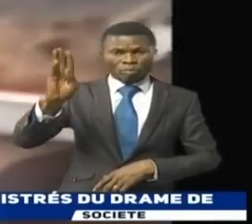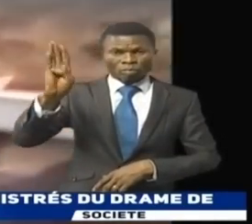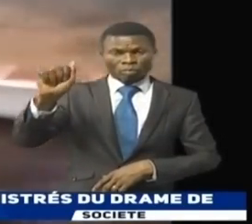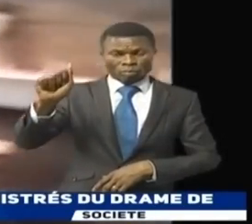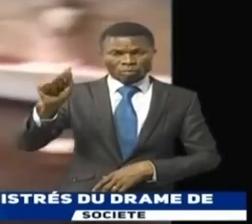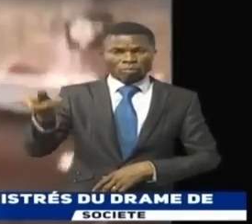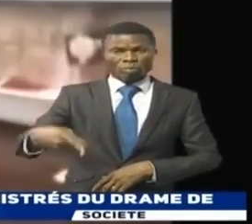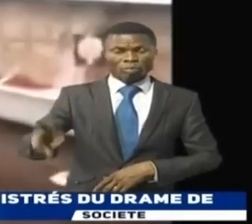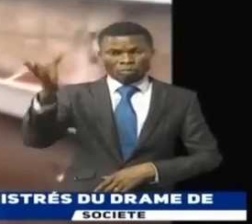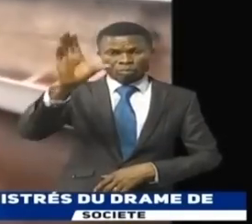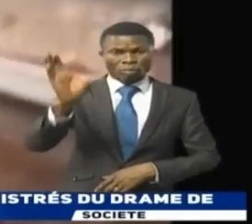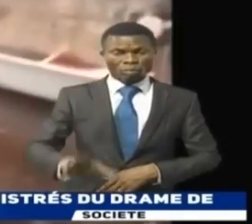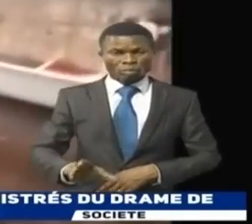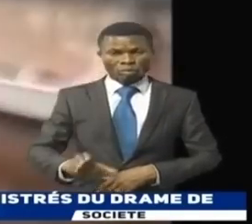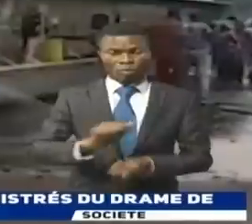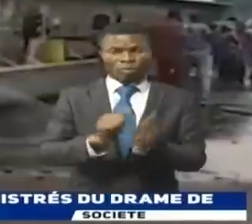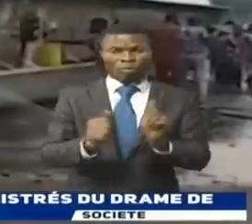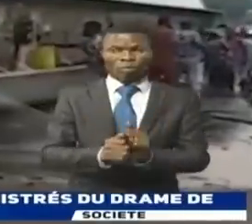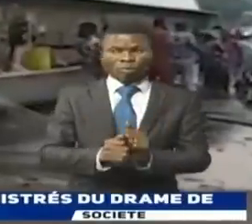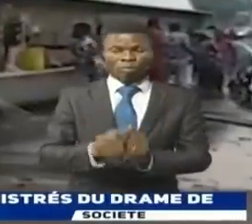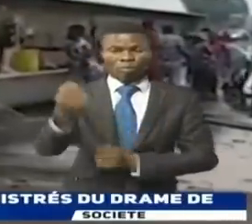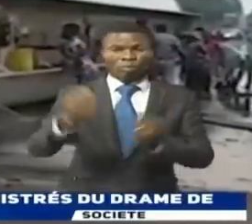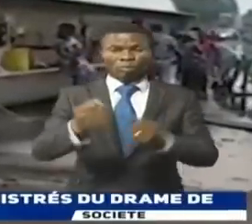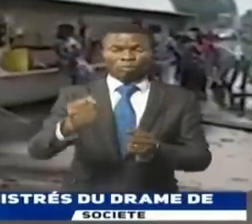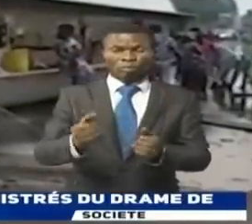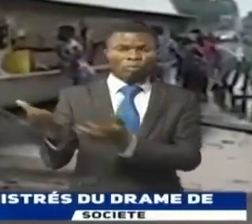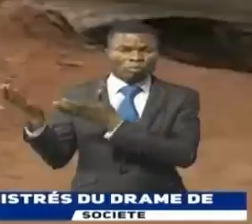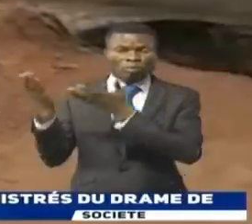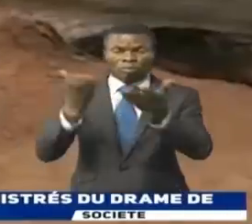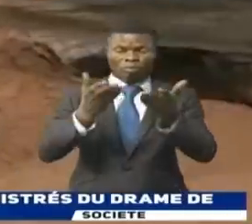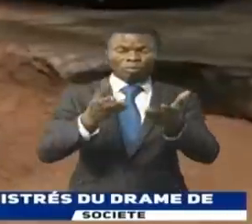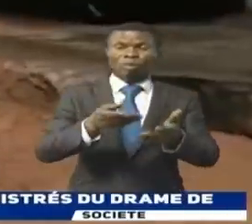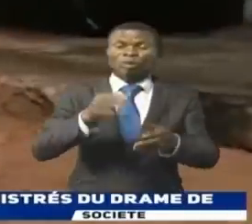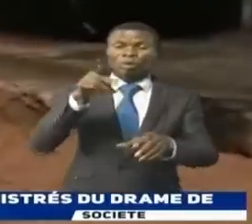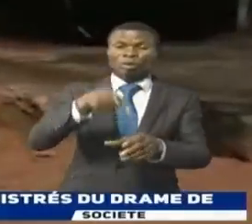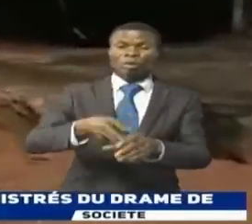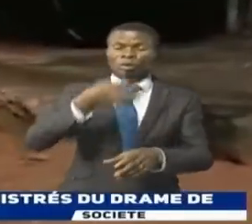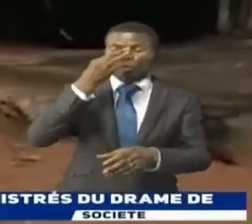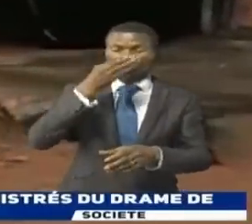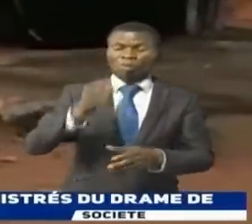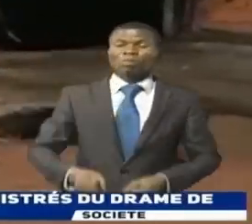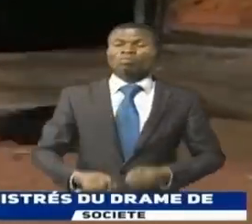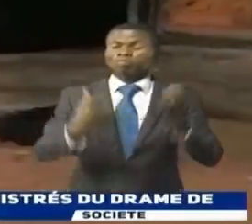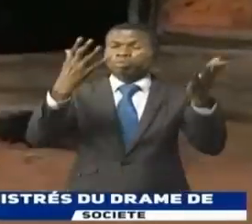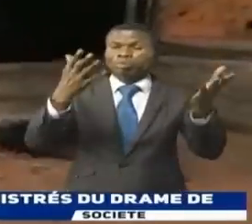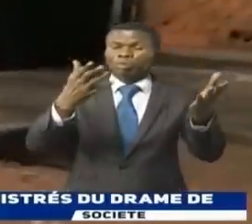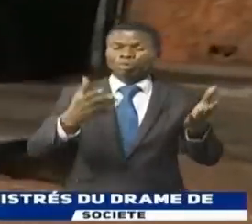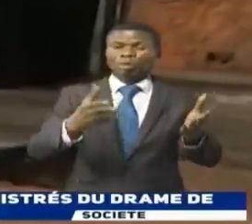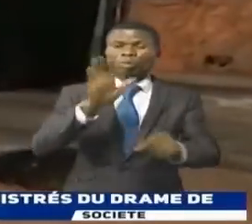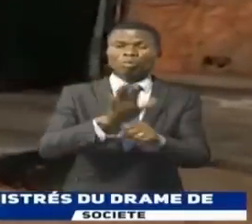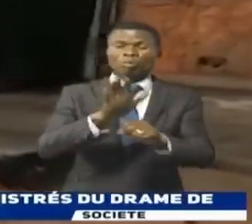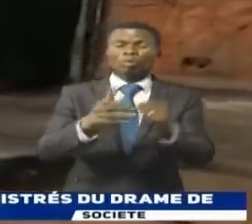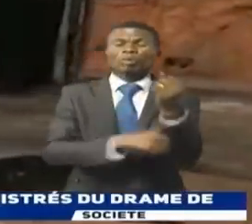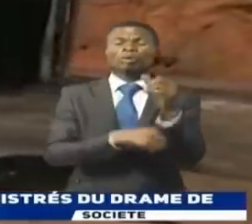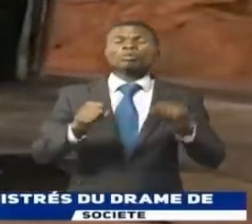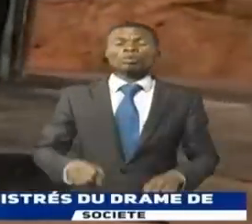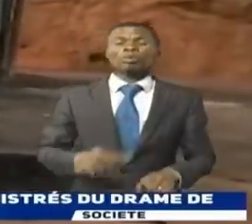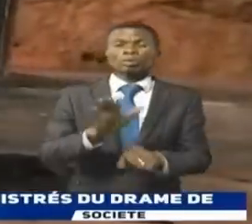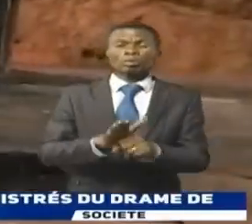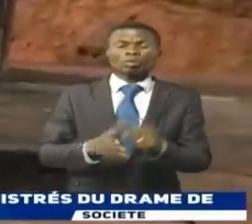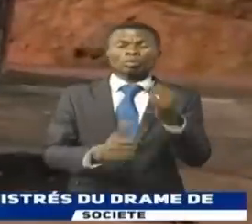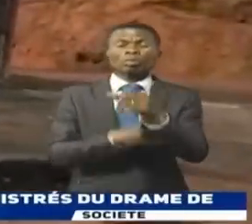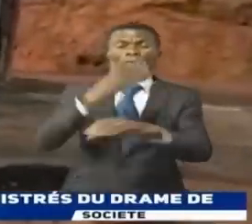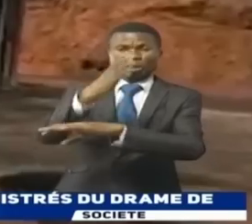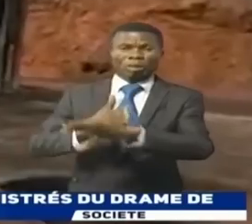Congo central suite à l'incendie d'un véhicule transportant des produits pétroliers causant des pertes en vies humaines ainsi que plusieurs